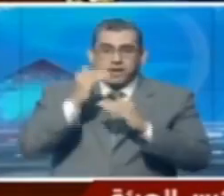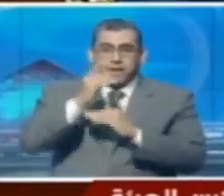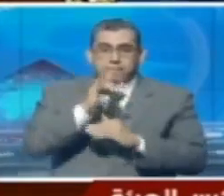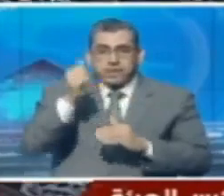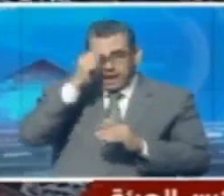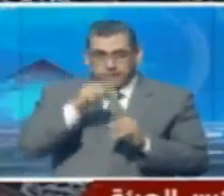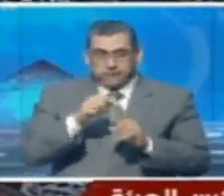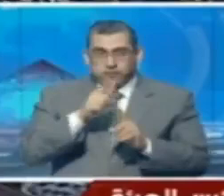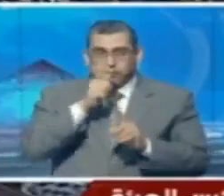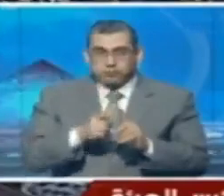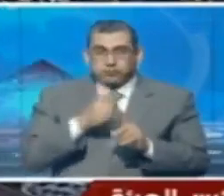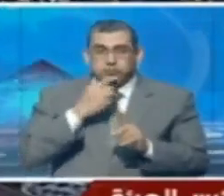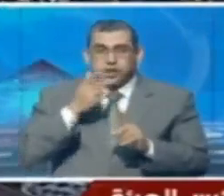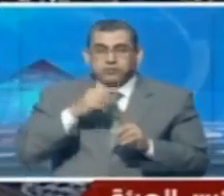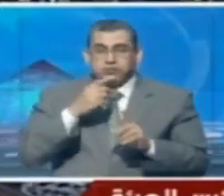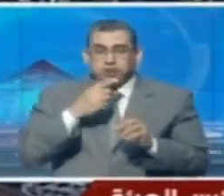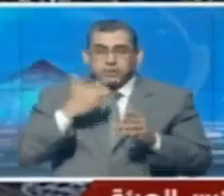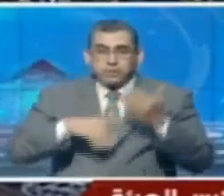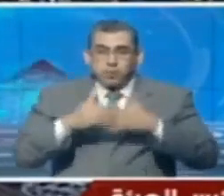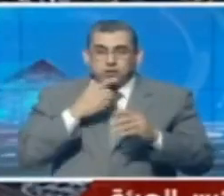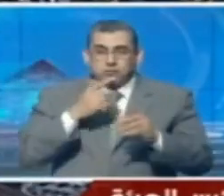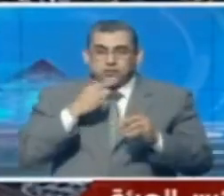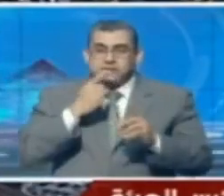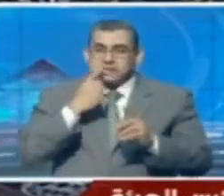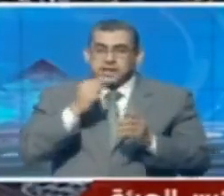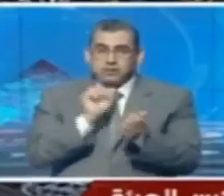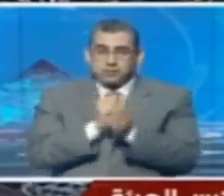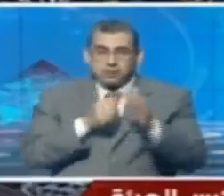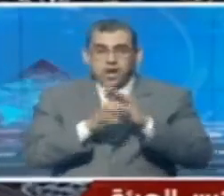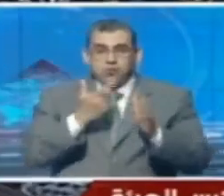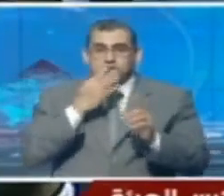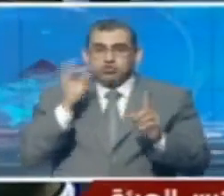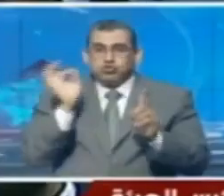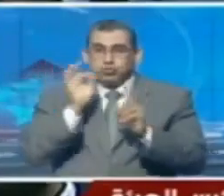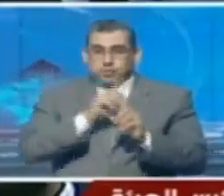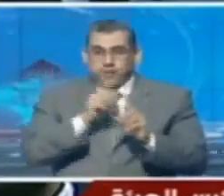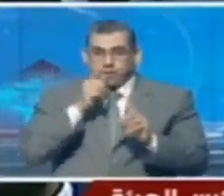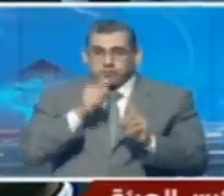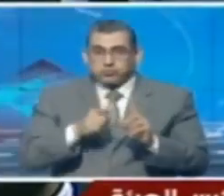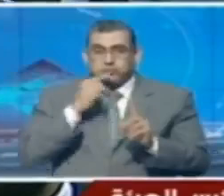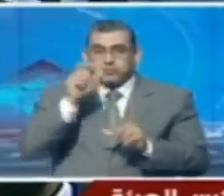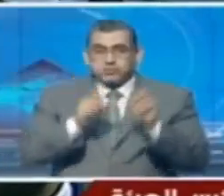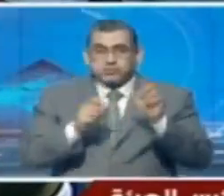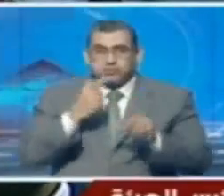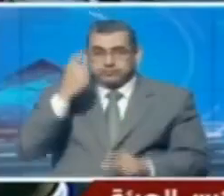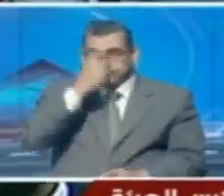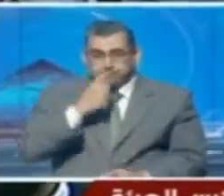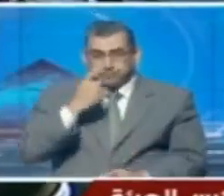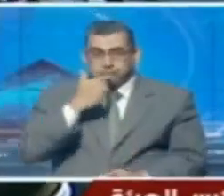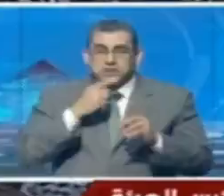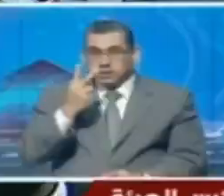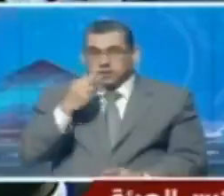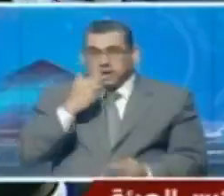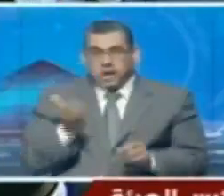100,000 جنيه، والحبس مدة لا تقل عن سنة أو بإحدىتين العقوبتين. وفي حال كان التنمر من شخصين أو أكثر، أو